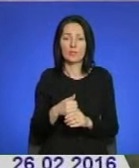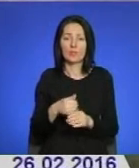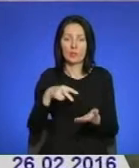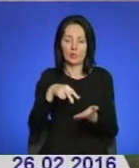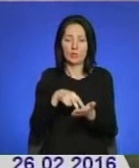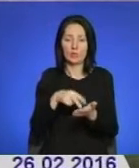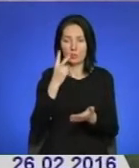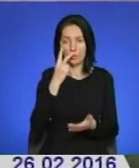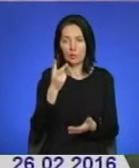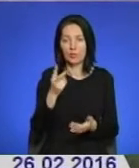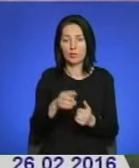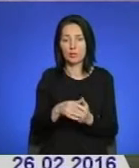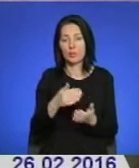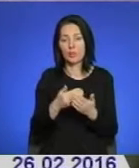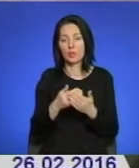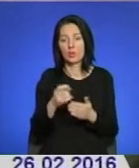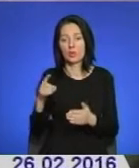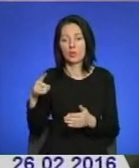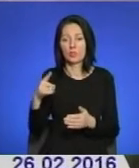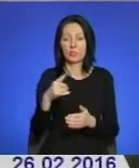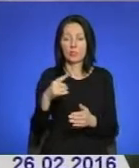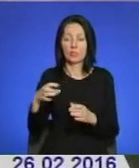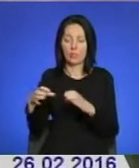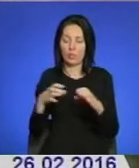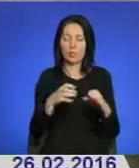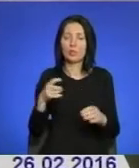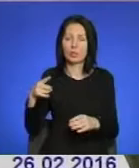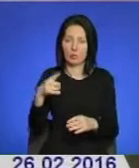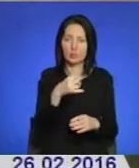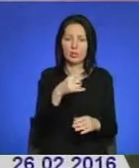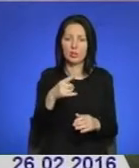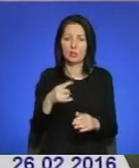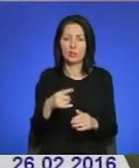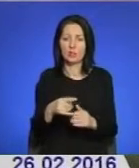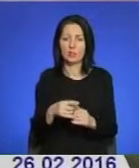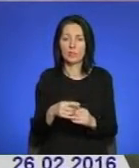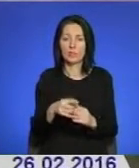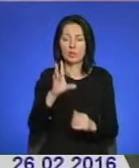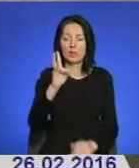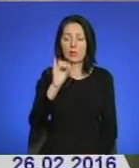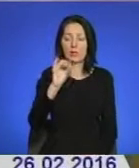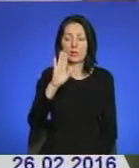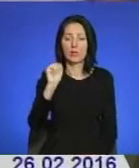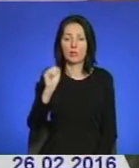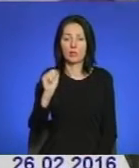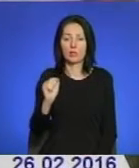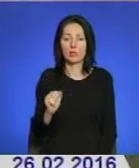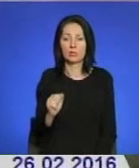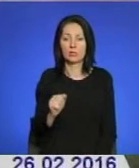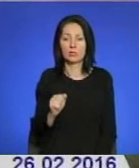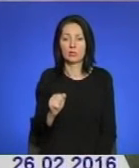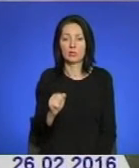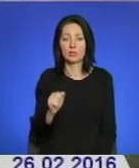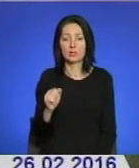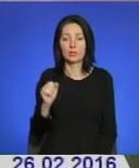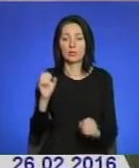застою, о, рушила і поїхала. Бачу, що то таксі, високе гниво і вверху